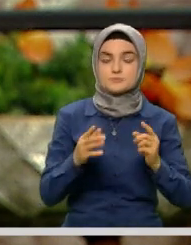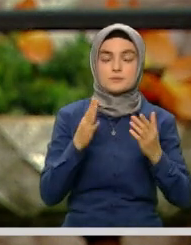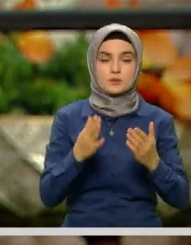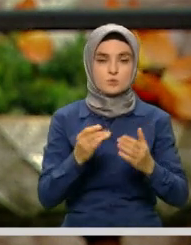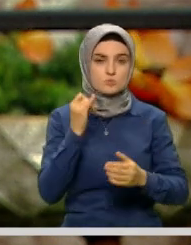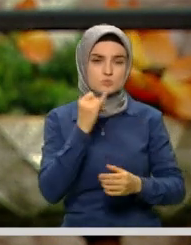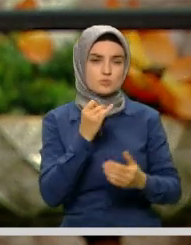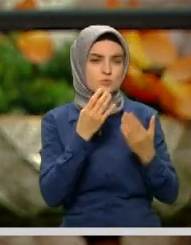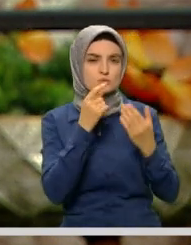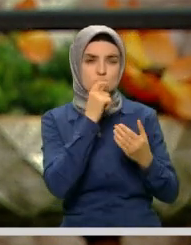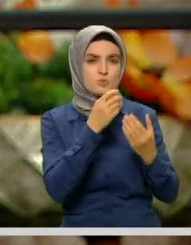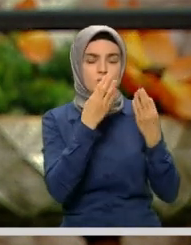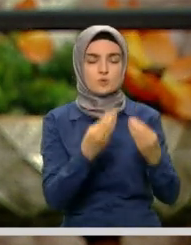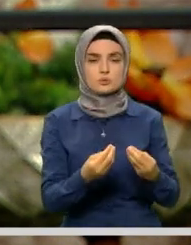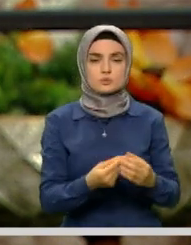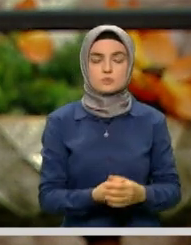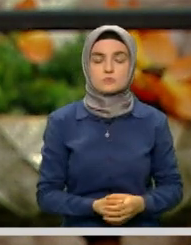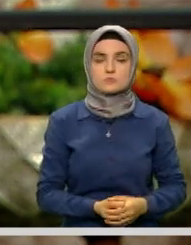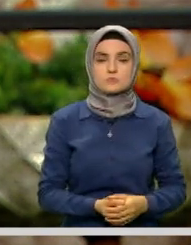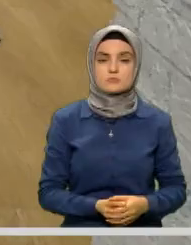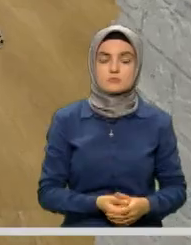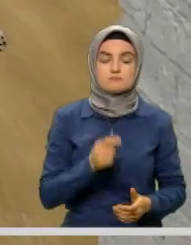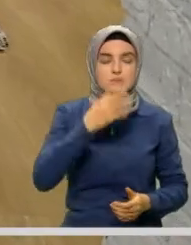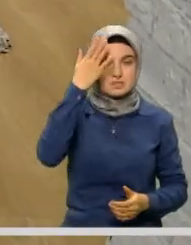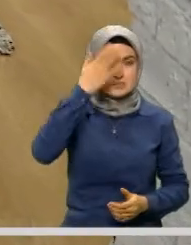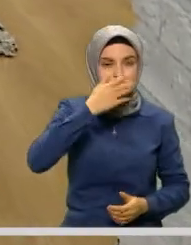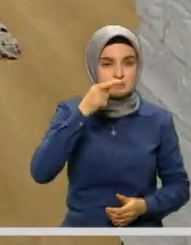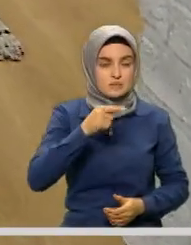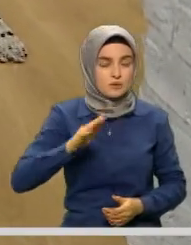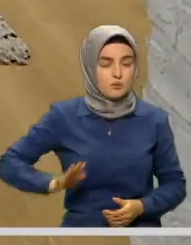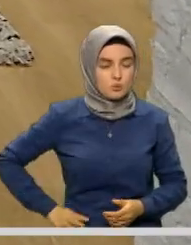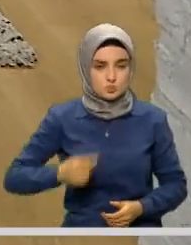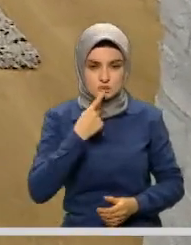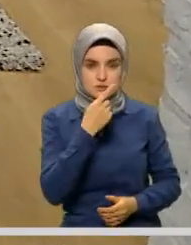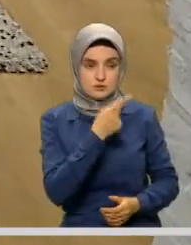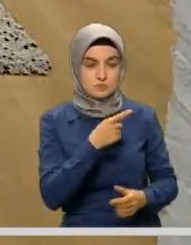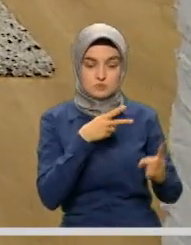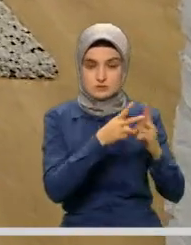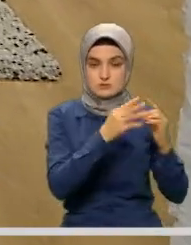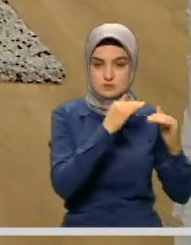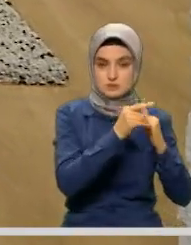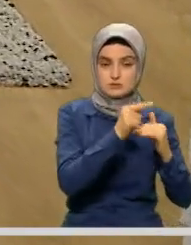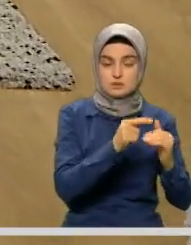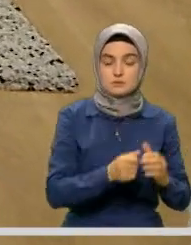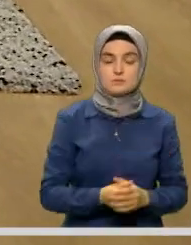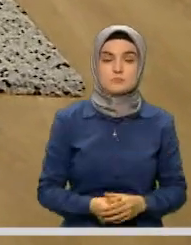dair bir şey olduğunda işte ey zencinin çocuğu diyor bir sahabe diğerine onu tahkir edici bir